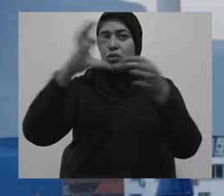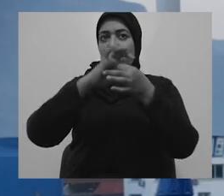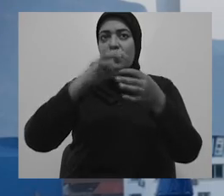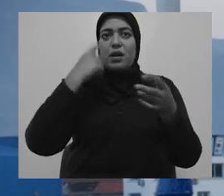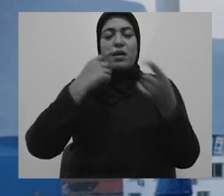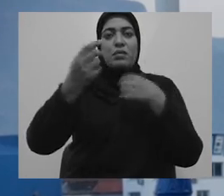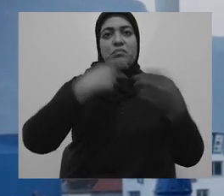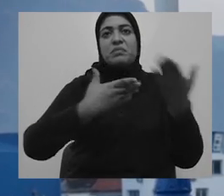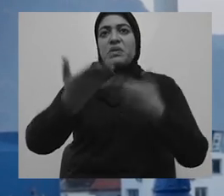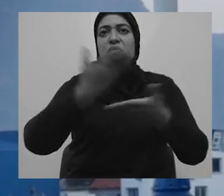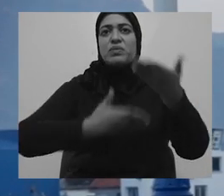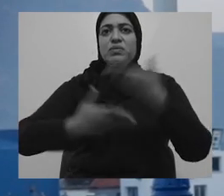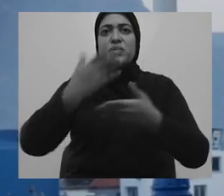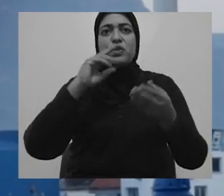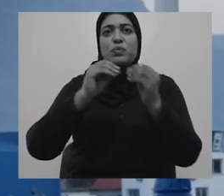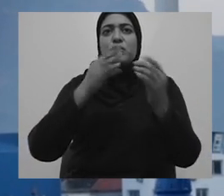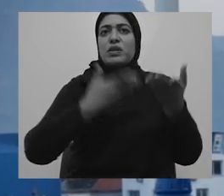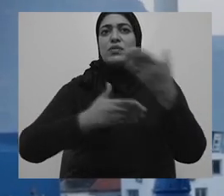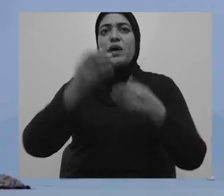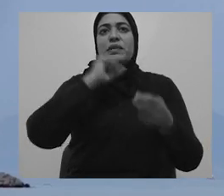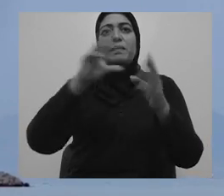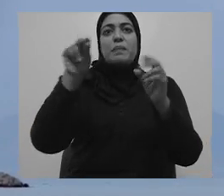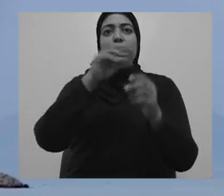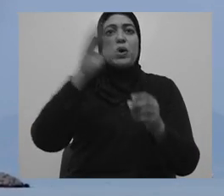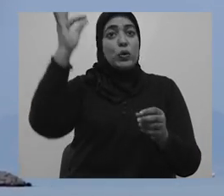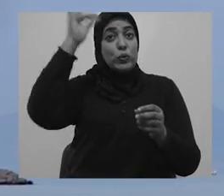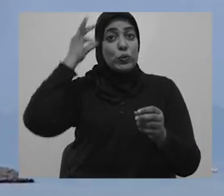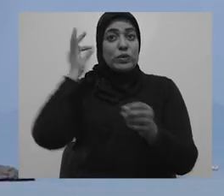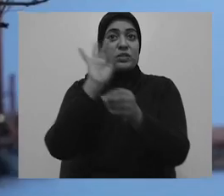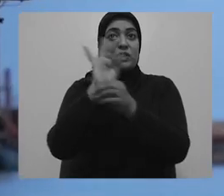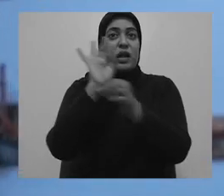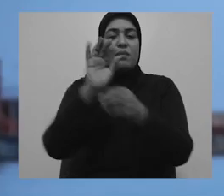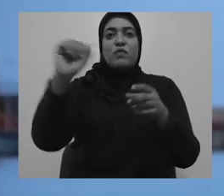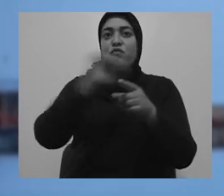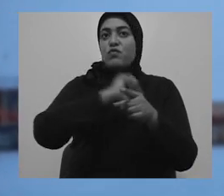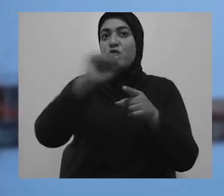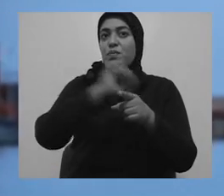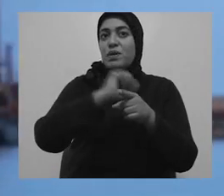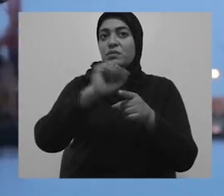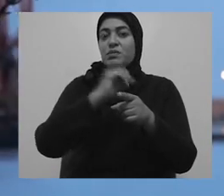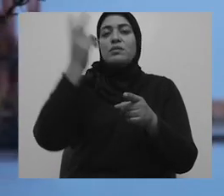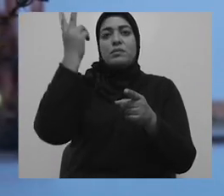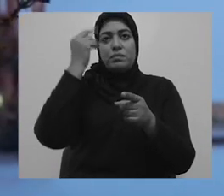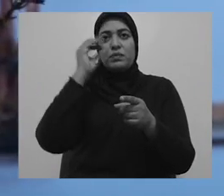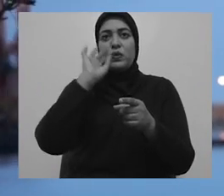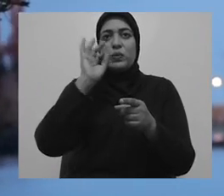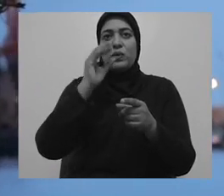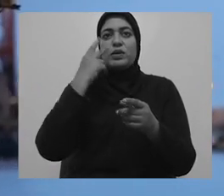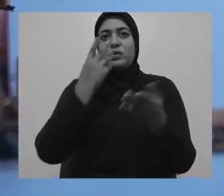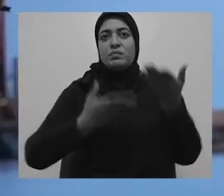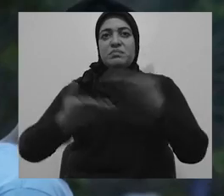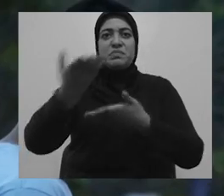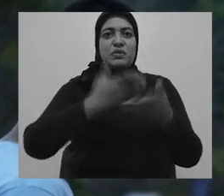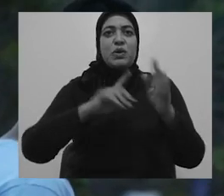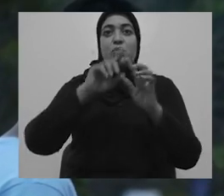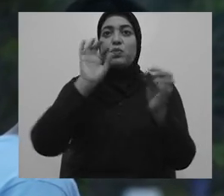Elle a été élaborée au début avec notre premier partenaire dans la wilaya de Béjaïa. Donc ces enquêteurs sont partis en Tunisie pour